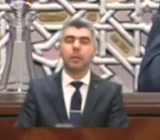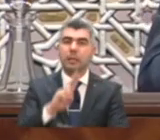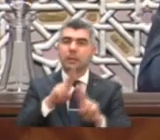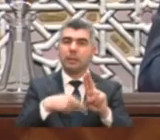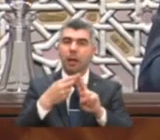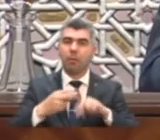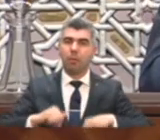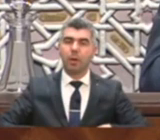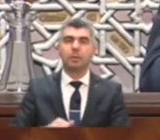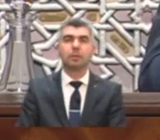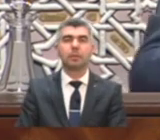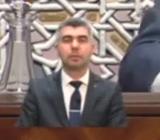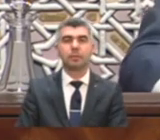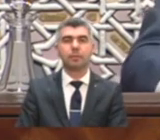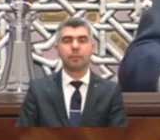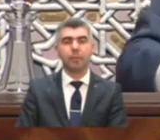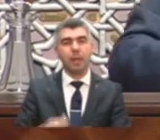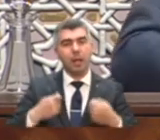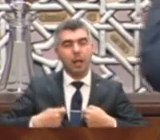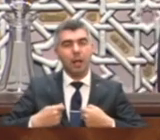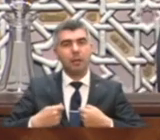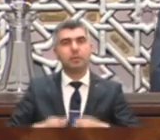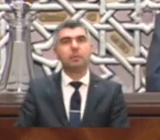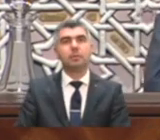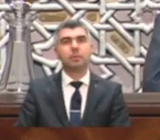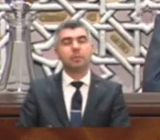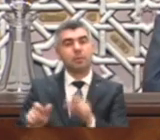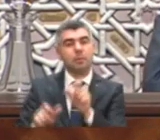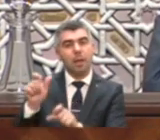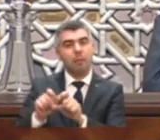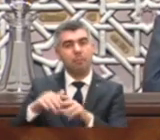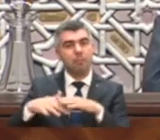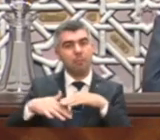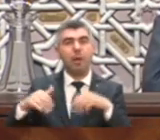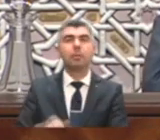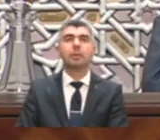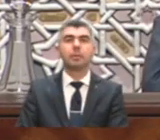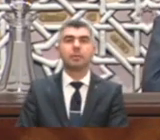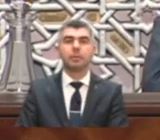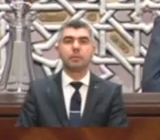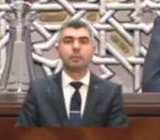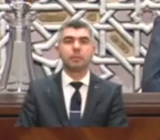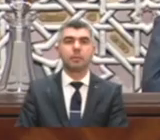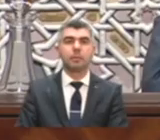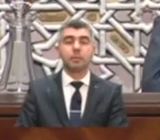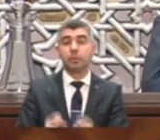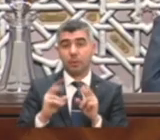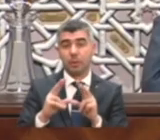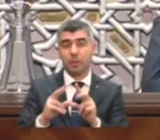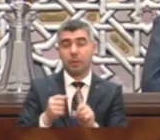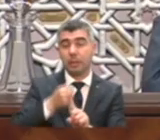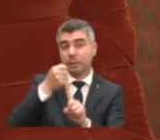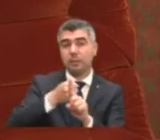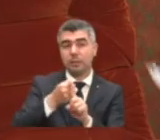تفضلوا. السيد الرئيس محترم والسيدات والسادة النواب المحترمون، وطبعا كنشتغلوا